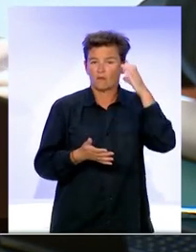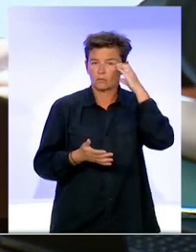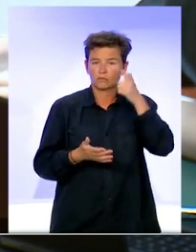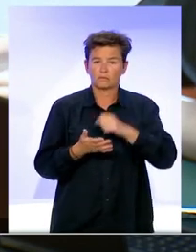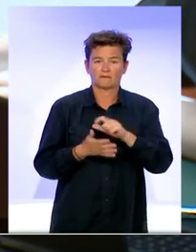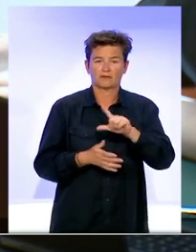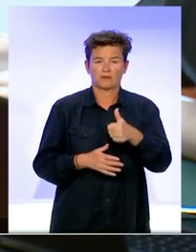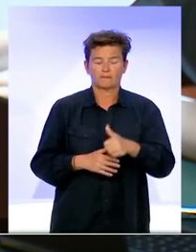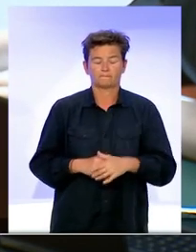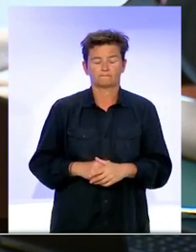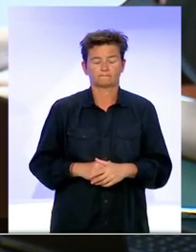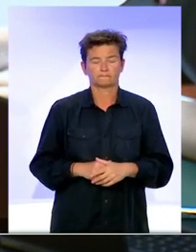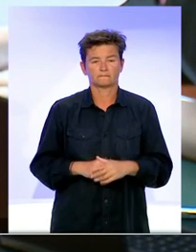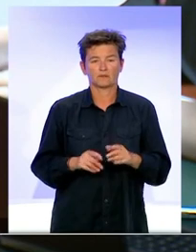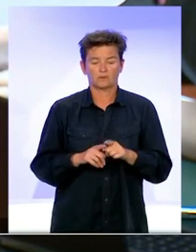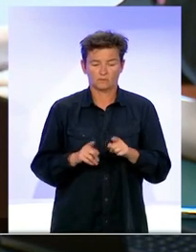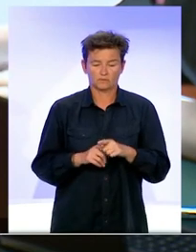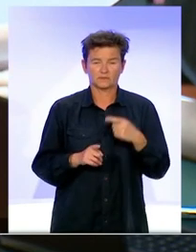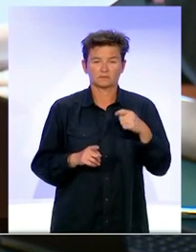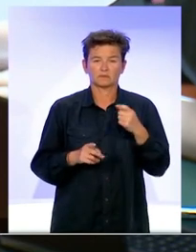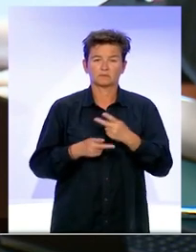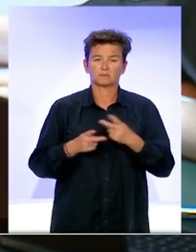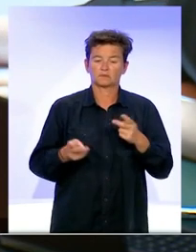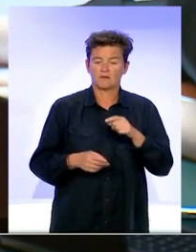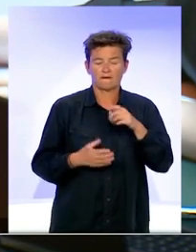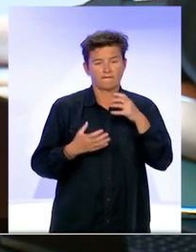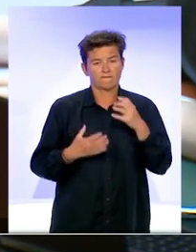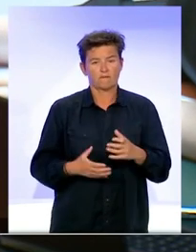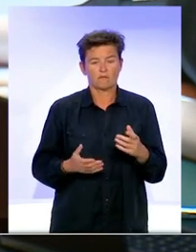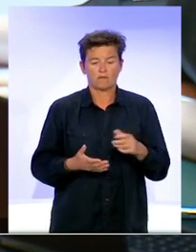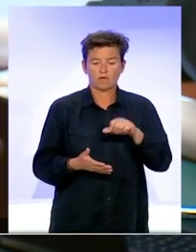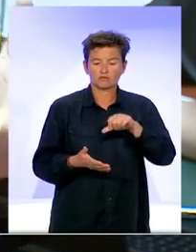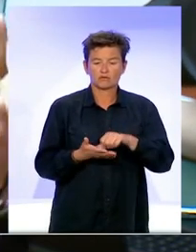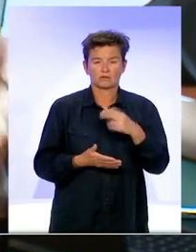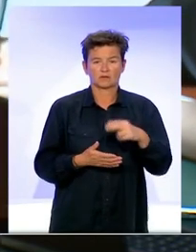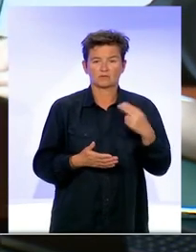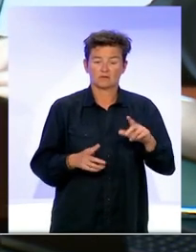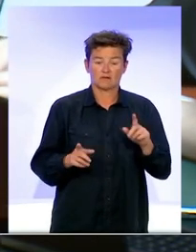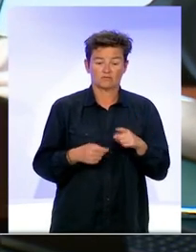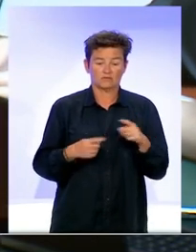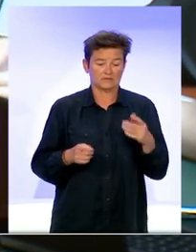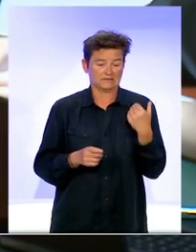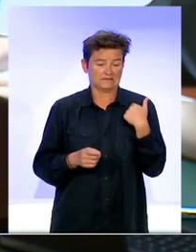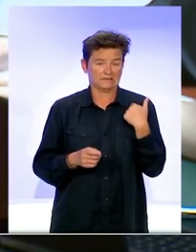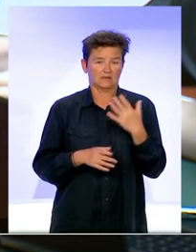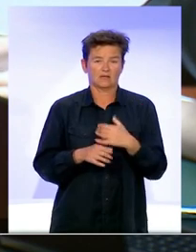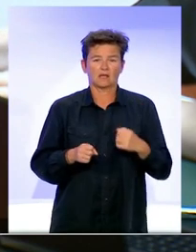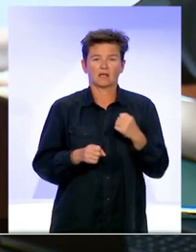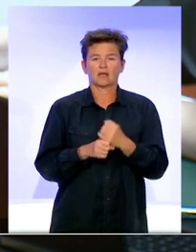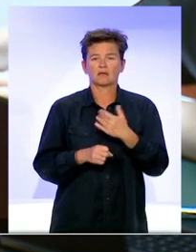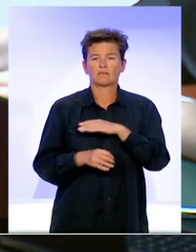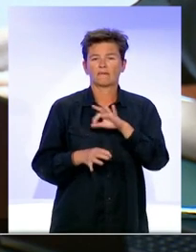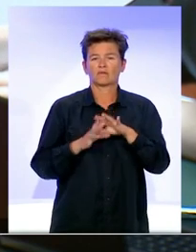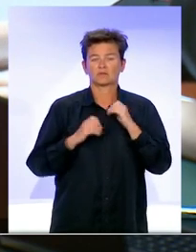2021, en annonçant très clairement qu'il souhaitait réarmer financièrement le Centre national de la musique qui vient d'être créé, notamment grâce au vote